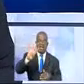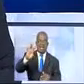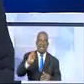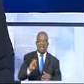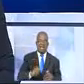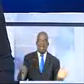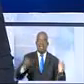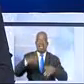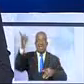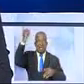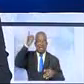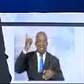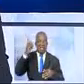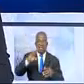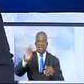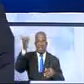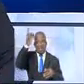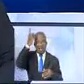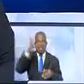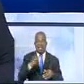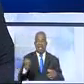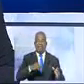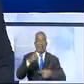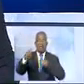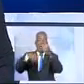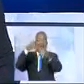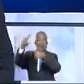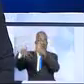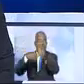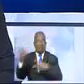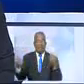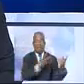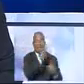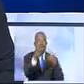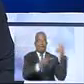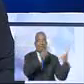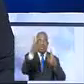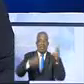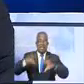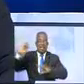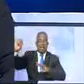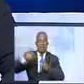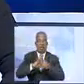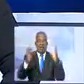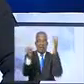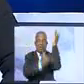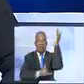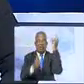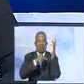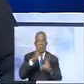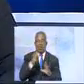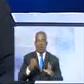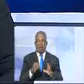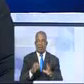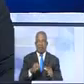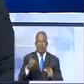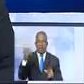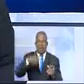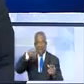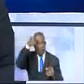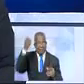les localités de l'ouest du pays. Ces populations proches de deux pays touchés que sont la Guinée et le Libéria